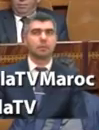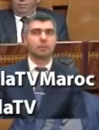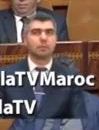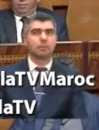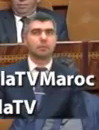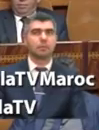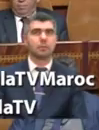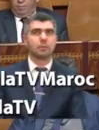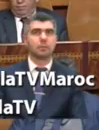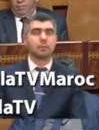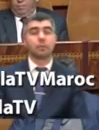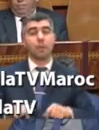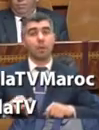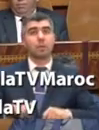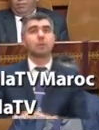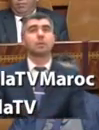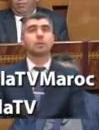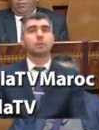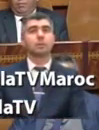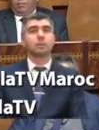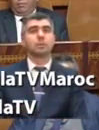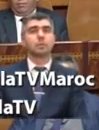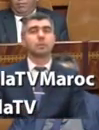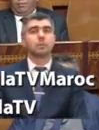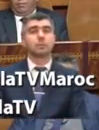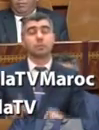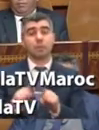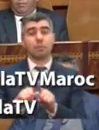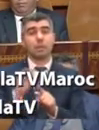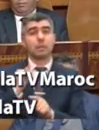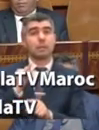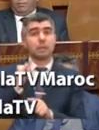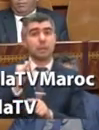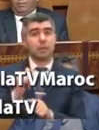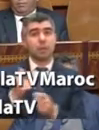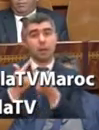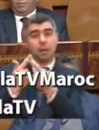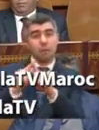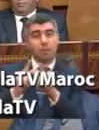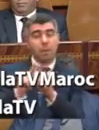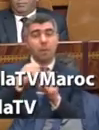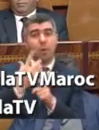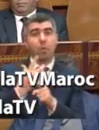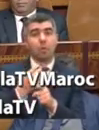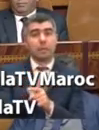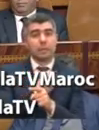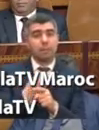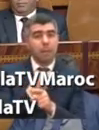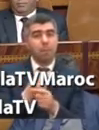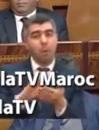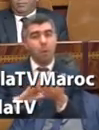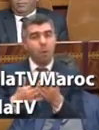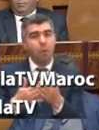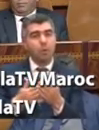تفضل سيد النائب. السيد الوزير، يجب مصارحة دواتنا أن استمرار ترقيع السياسة الصحية عموما وفي نظام